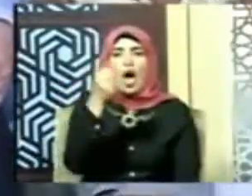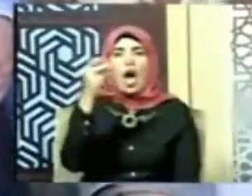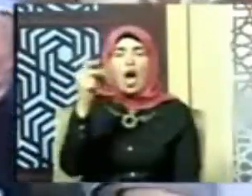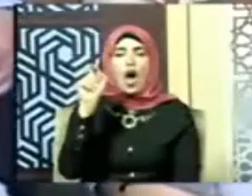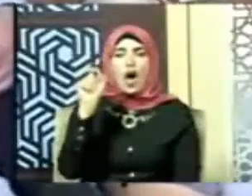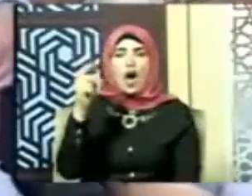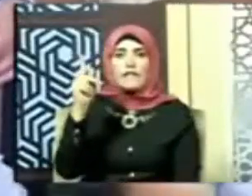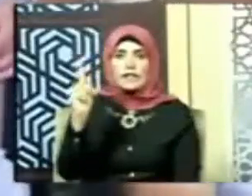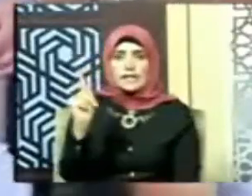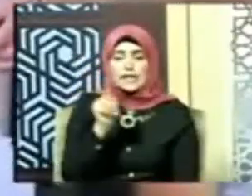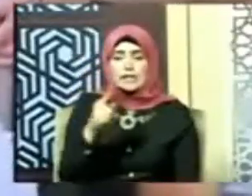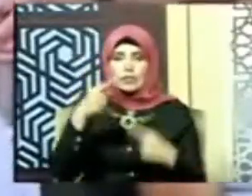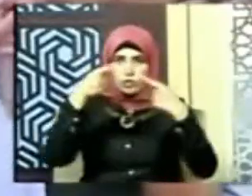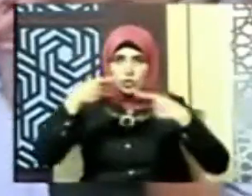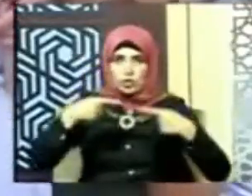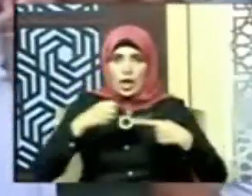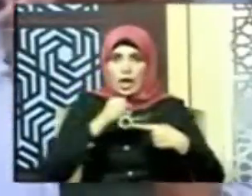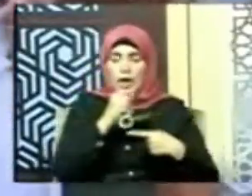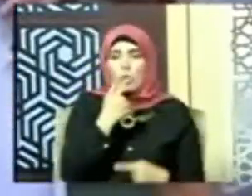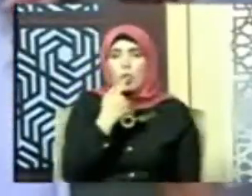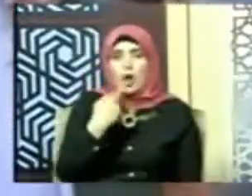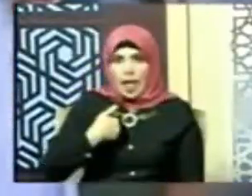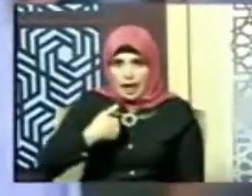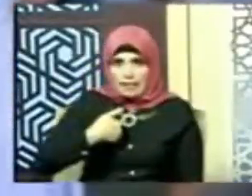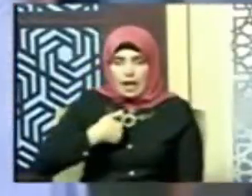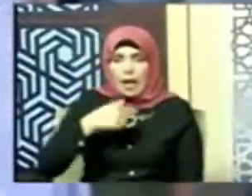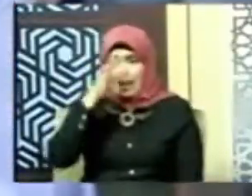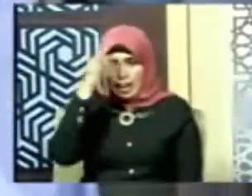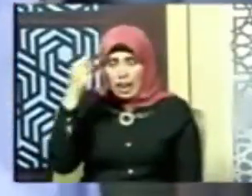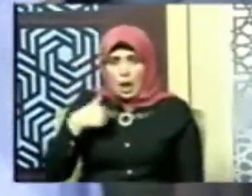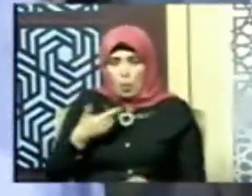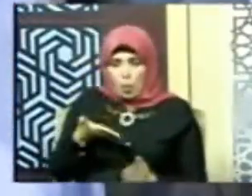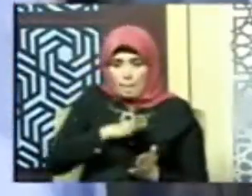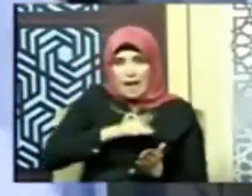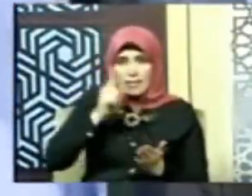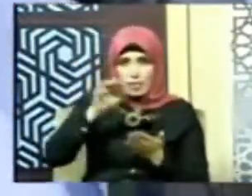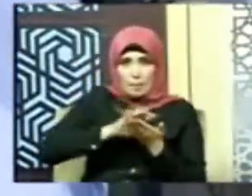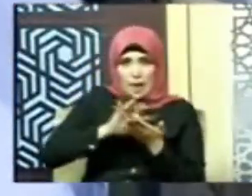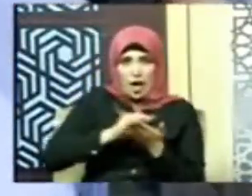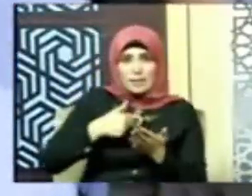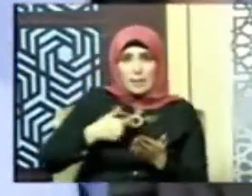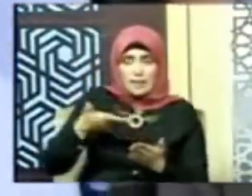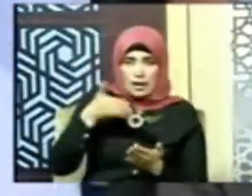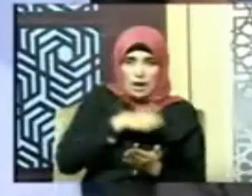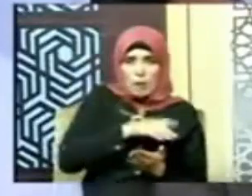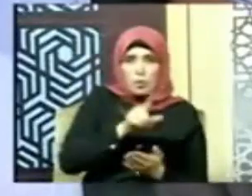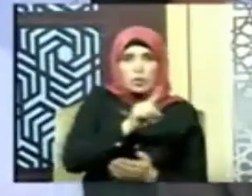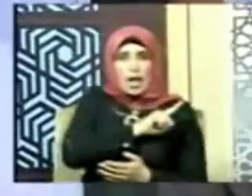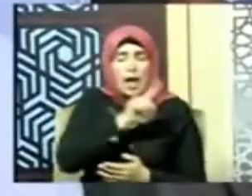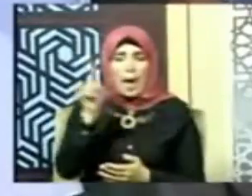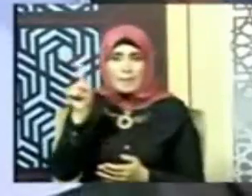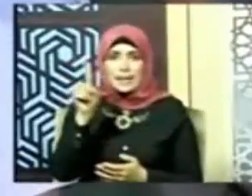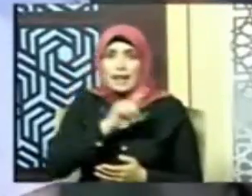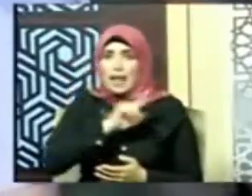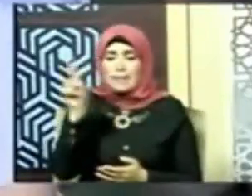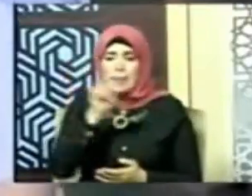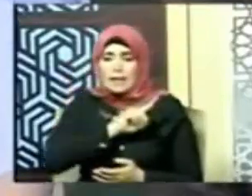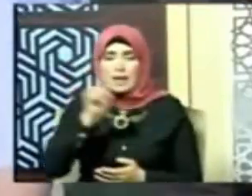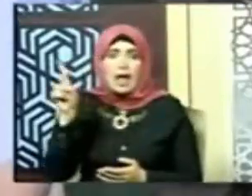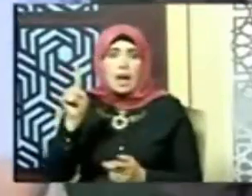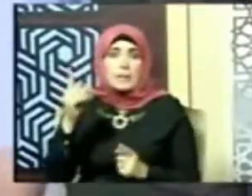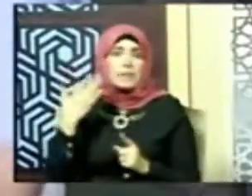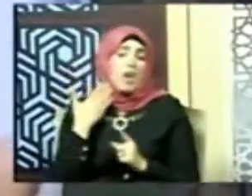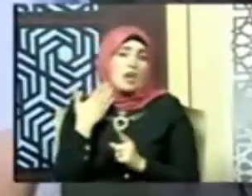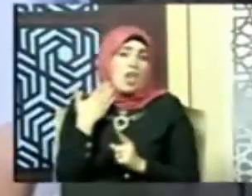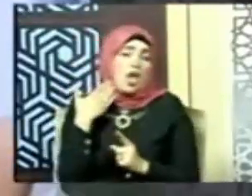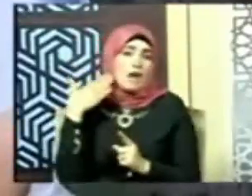إن قضى الإله مماتي لا ترى الشرق يرفع الرأس بعدي، أنا